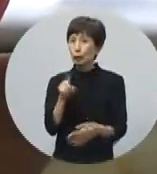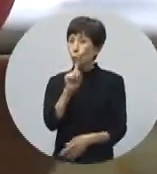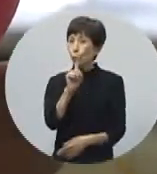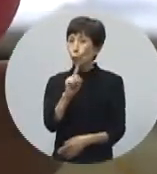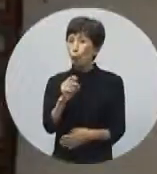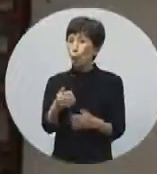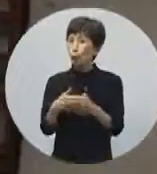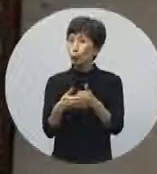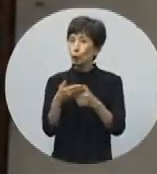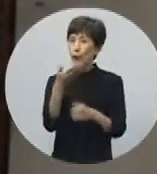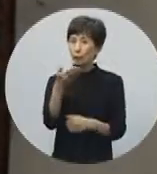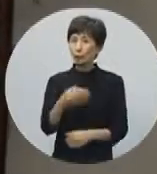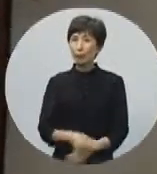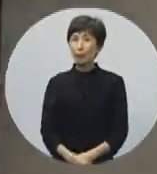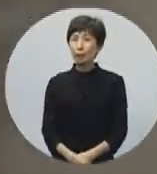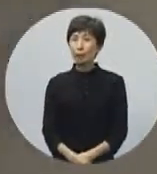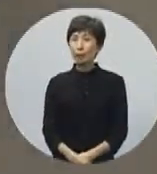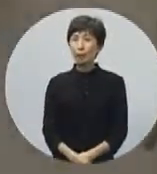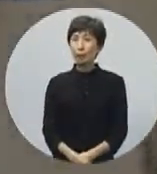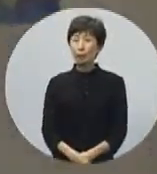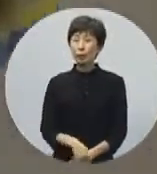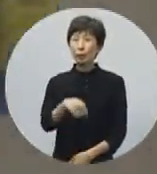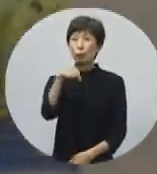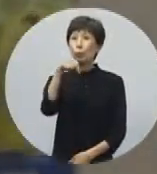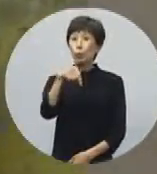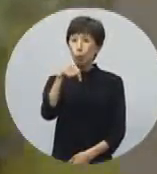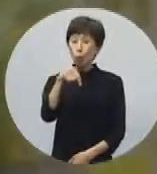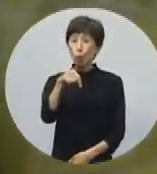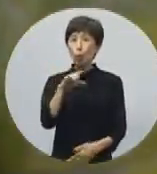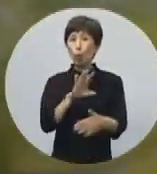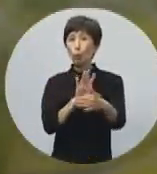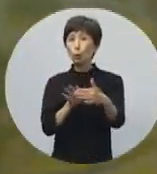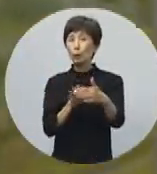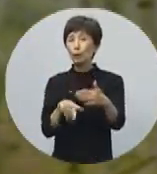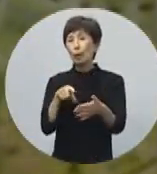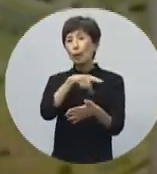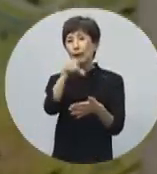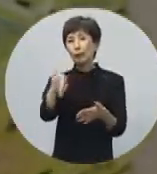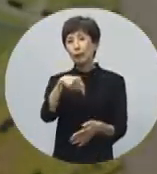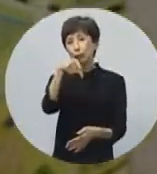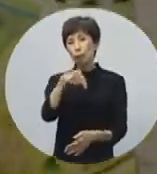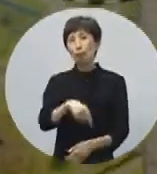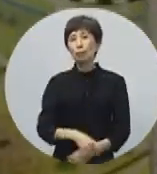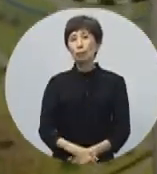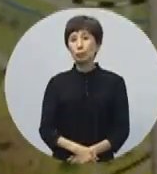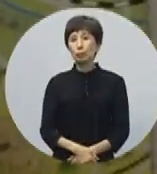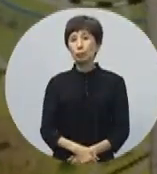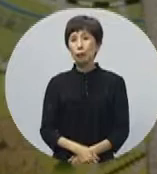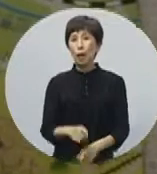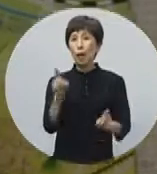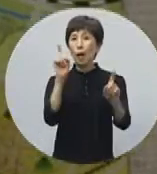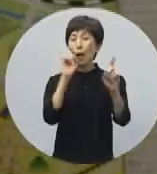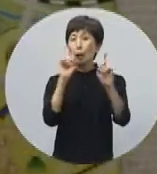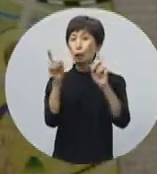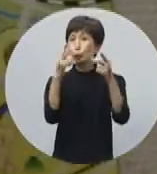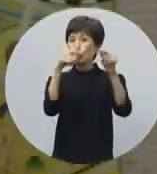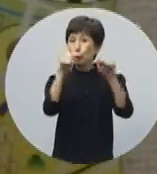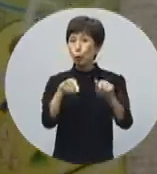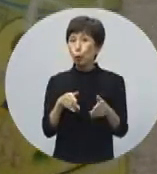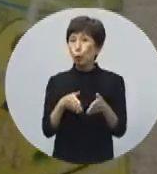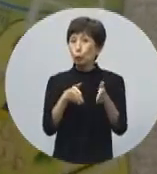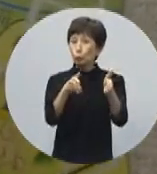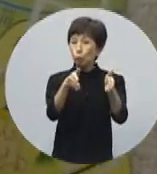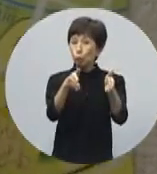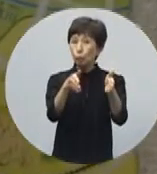か？ 今この辺りなんで、もうすでに藤沢地区なんですけれど、はい、湯行通り、 湯行通り、